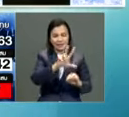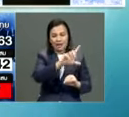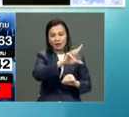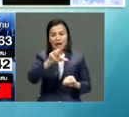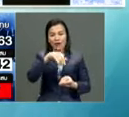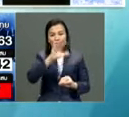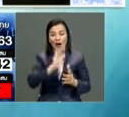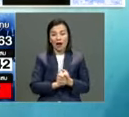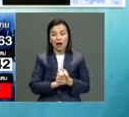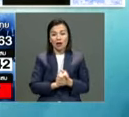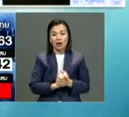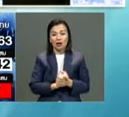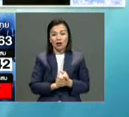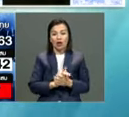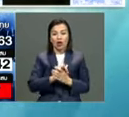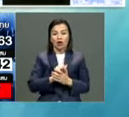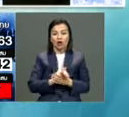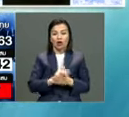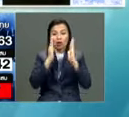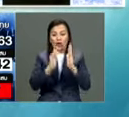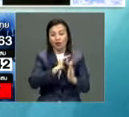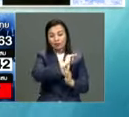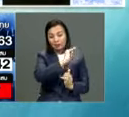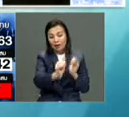ล้านครั้งต่อวันนะครับมีคนออกมานะครับประมาณ3ล้านคนนะครับโทษทีครับมีคนออกมามัน